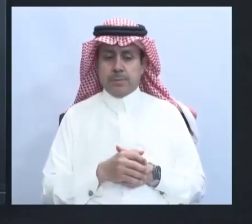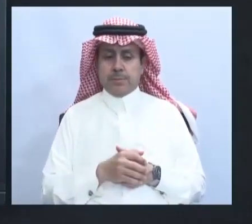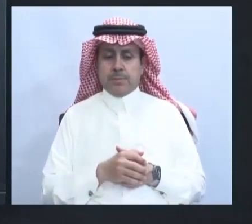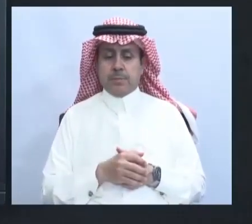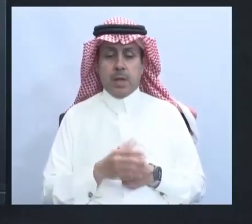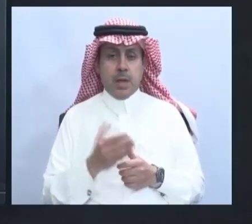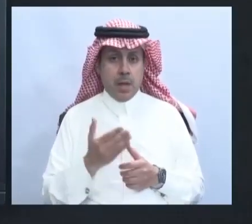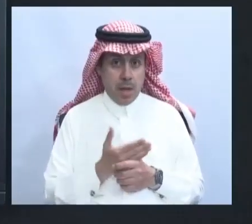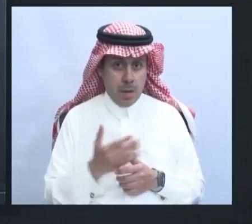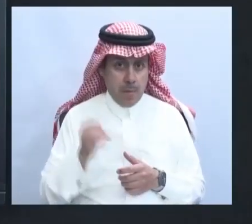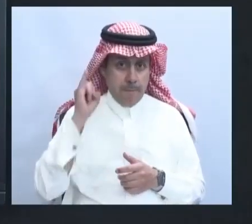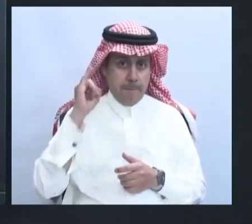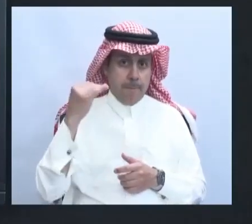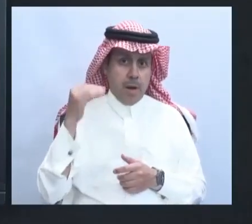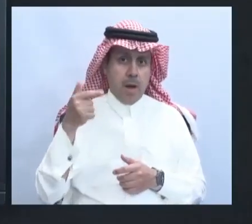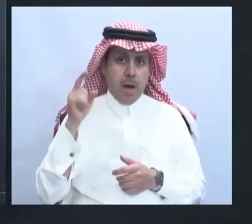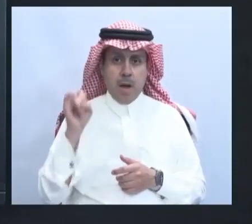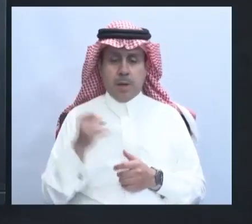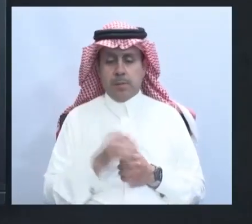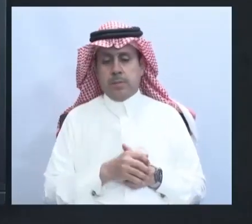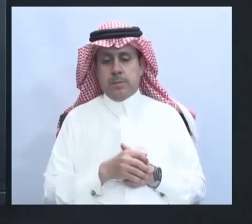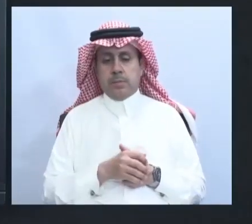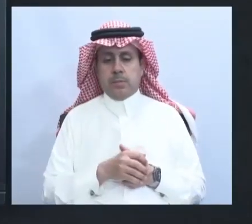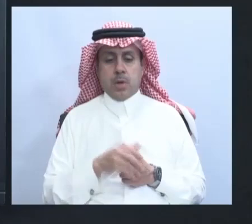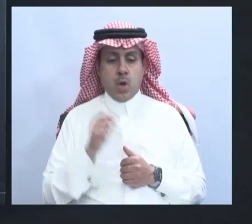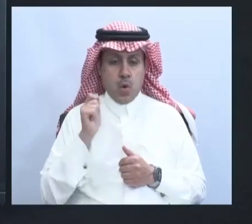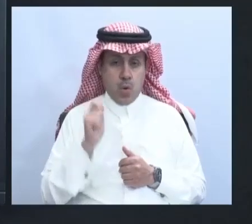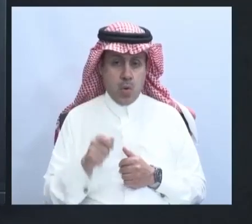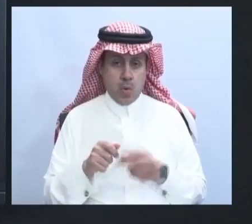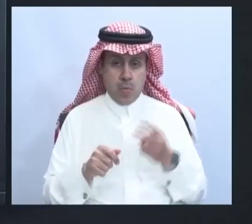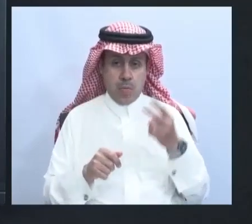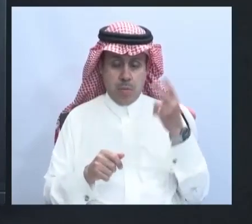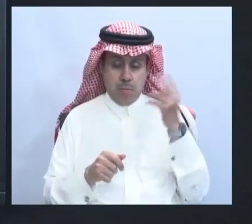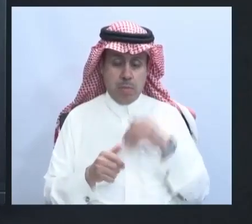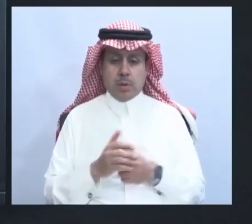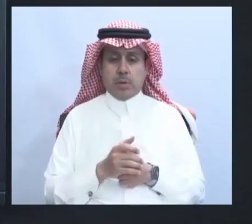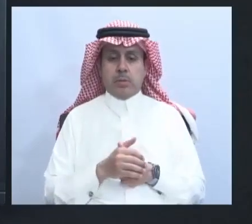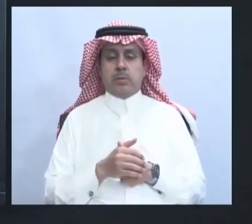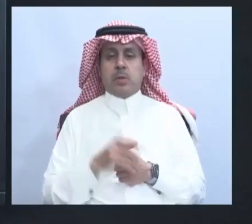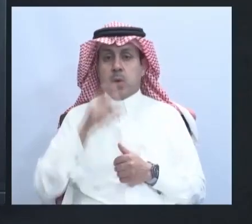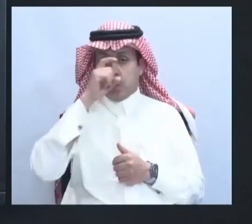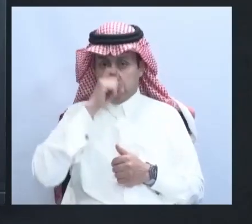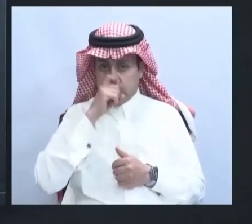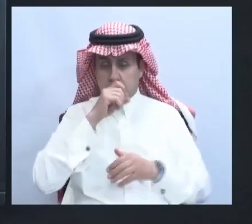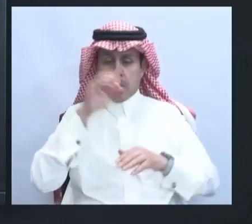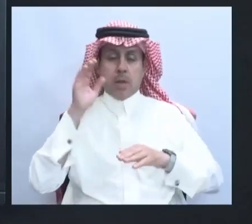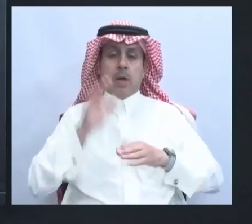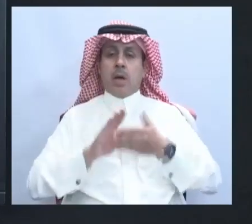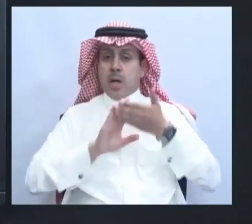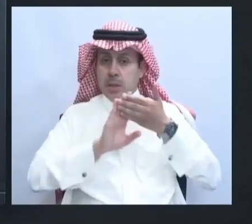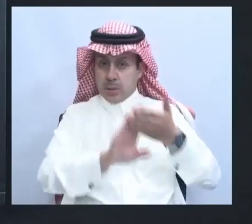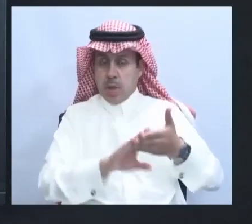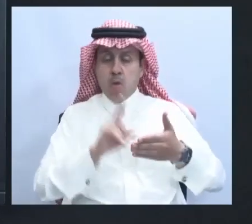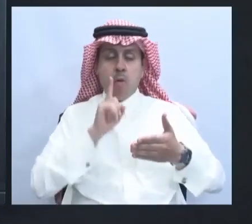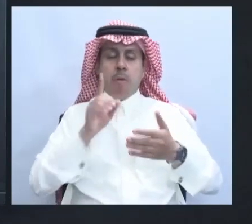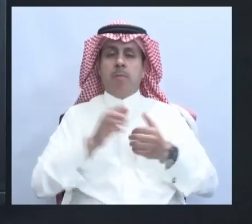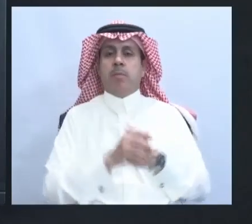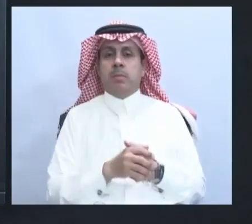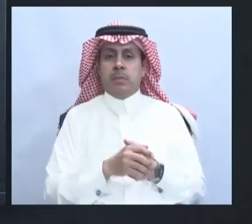لانها من محارمه ثم ناتي الى الحكم الذي بعده وجوب الاحسان الى ام من الرضاعه